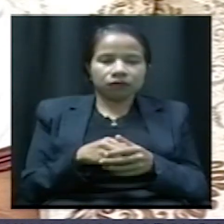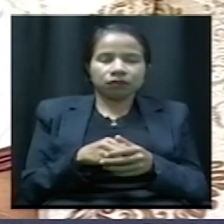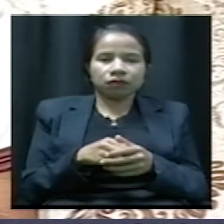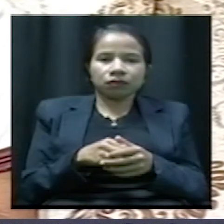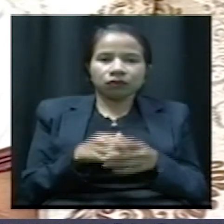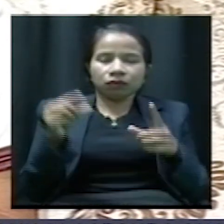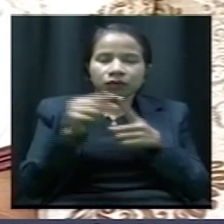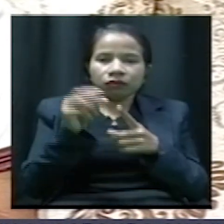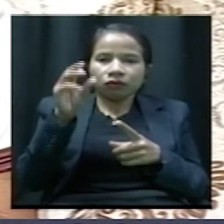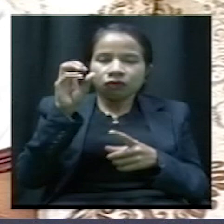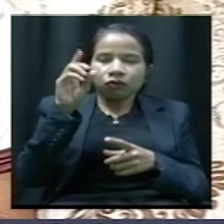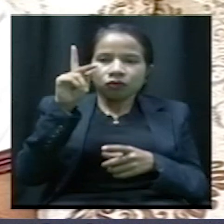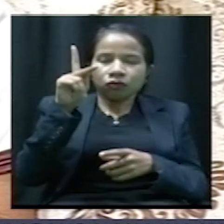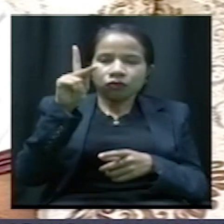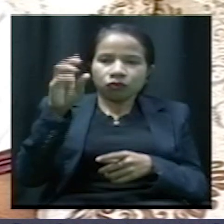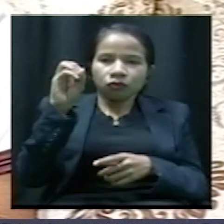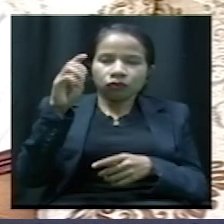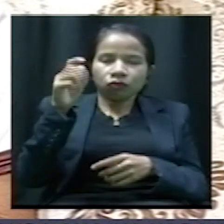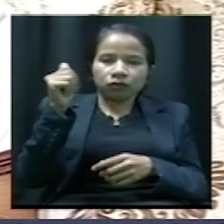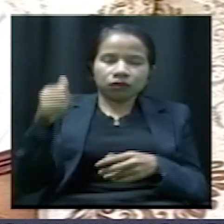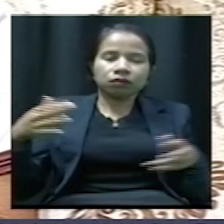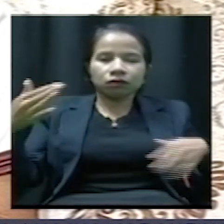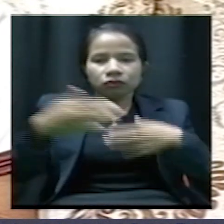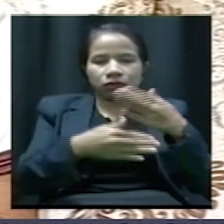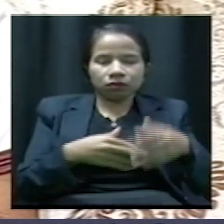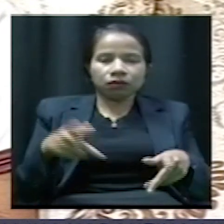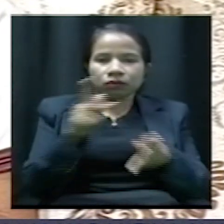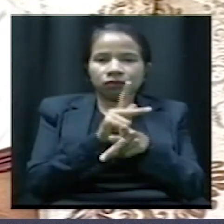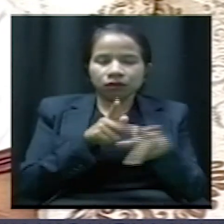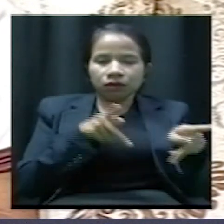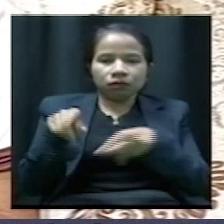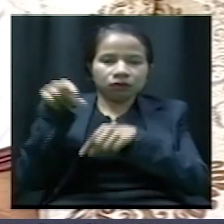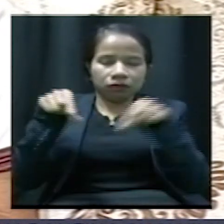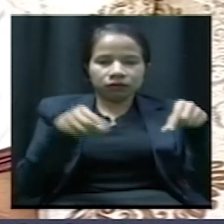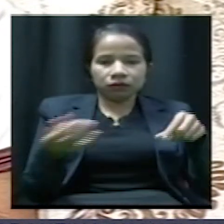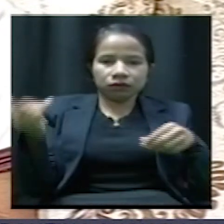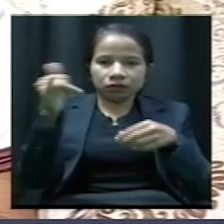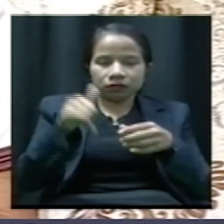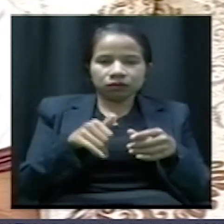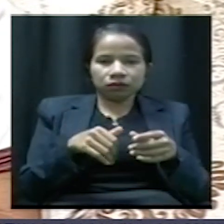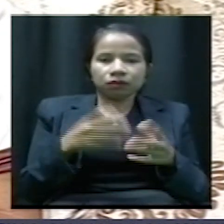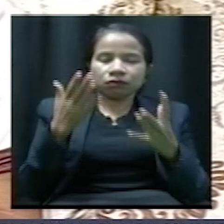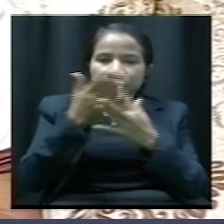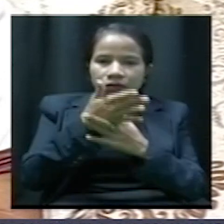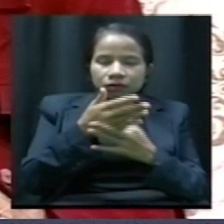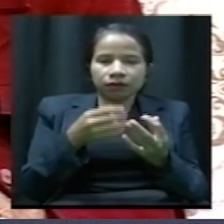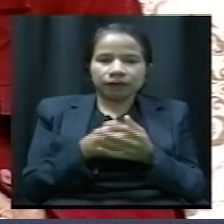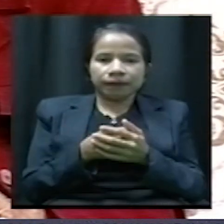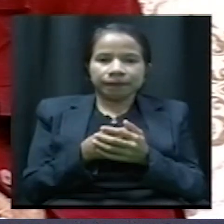se kontribui Kautane se kontribui liu atu asegura emaho deficiencia sira. Atu